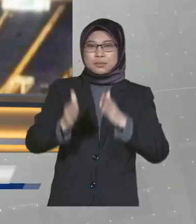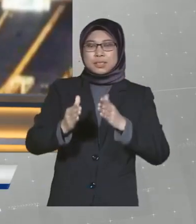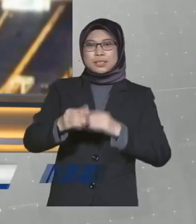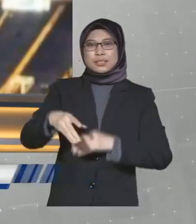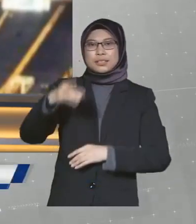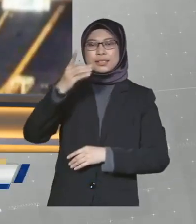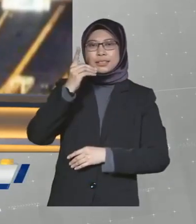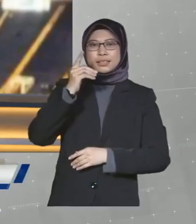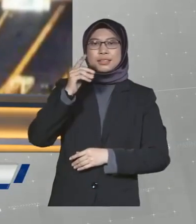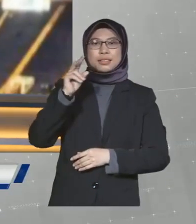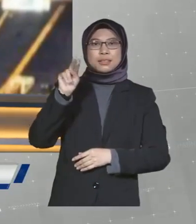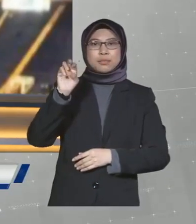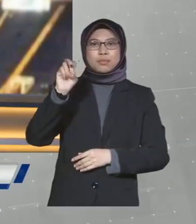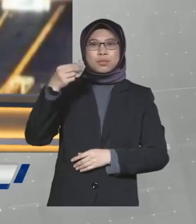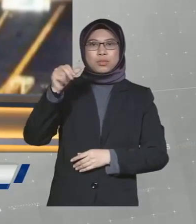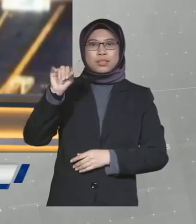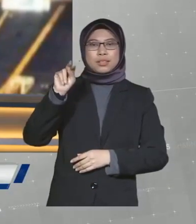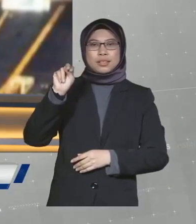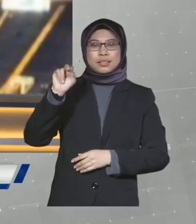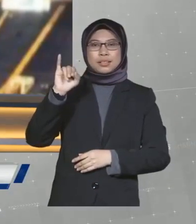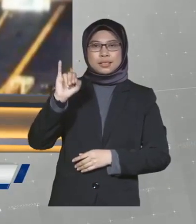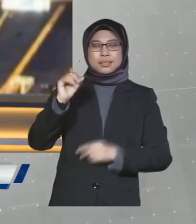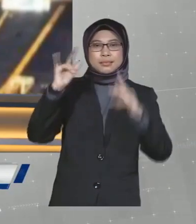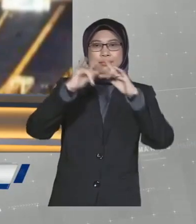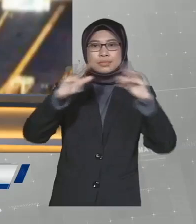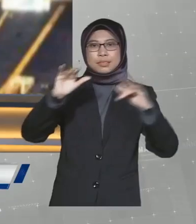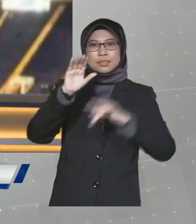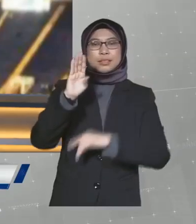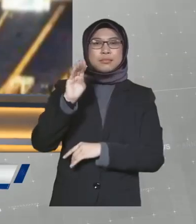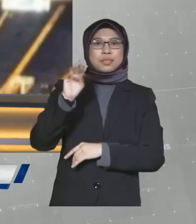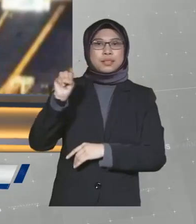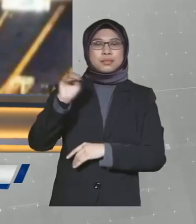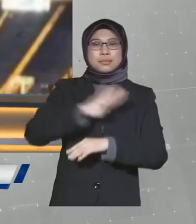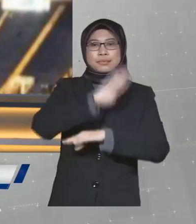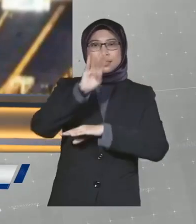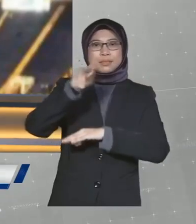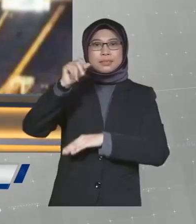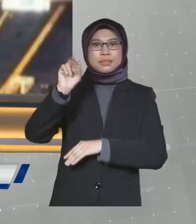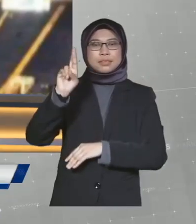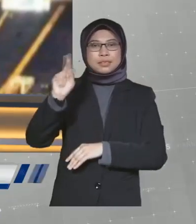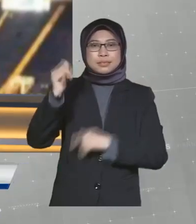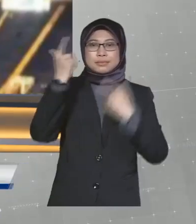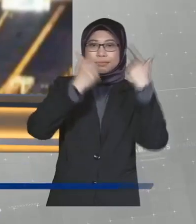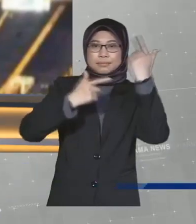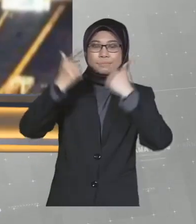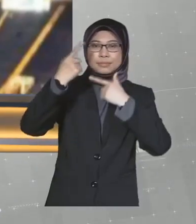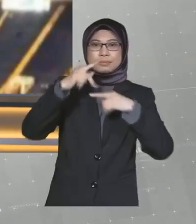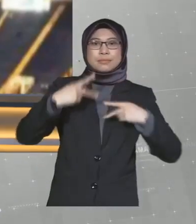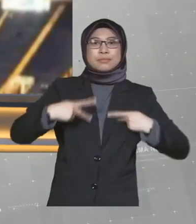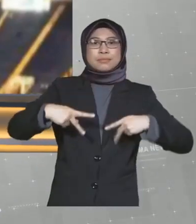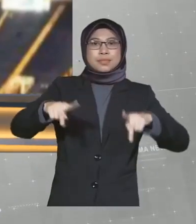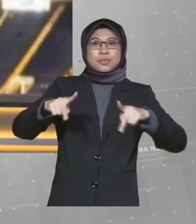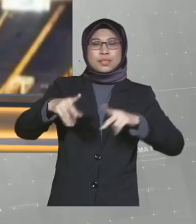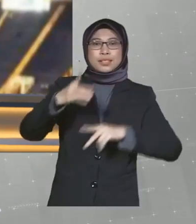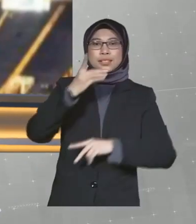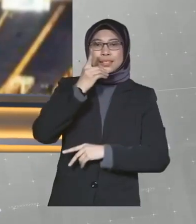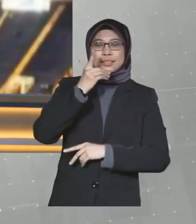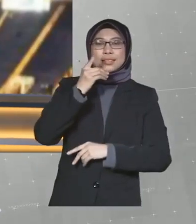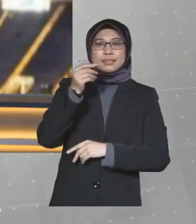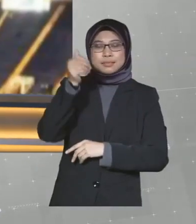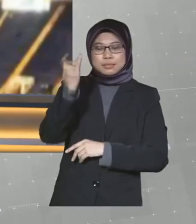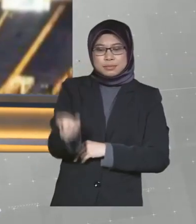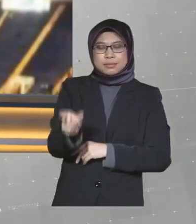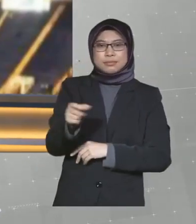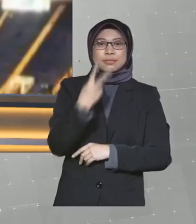Sri Muhaini Zainal Abidin ke Akademi Badminton Malaysia ABM di Bukit Kiara. Kunjungan itu bertujuan memberi peluang kepada Datin Sri Muhaini untuk